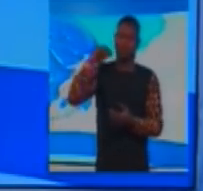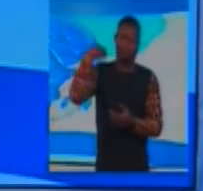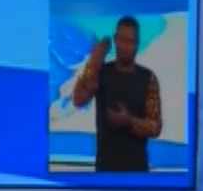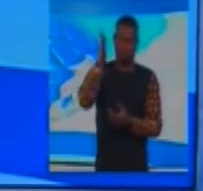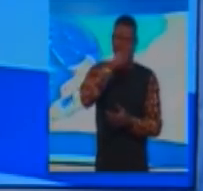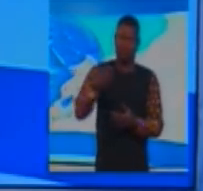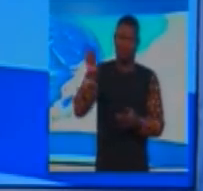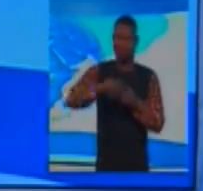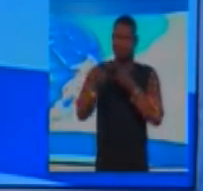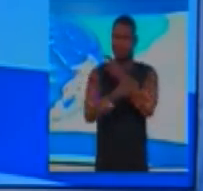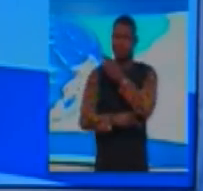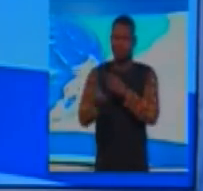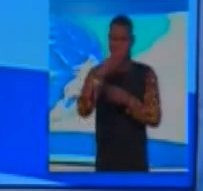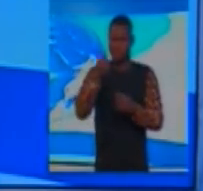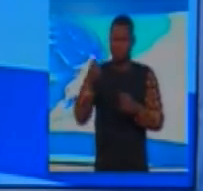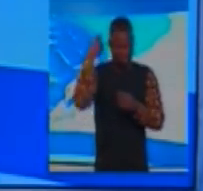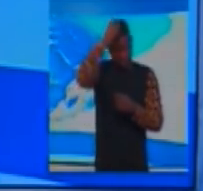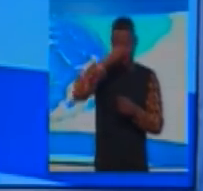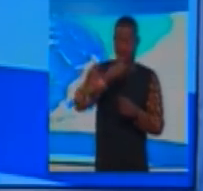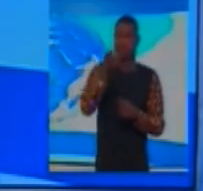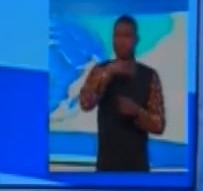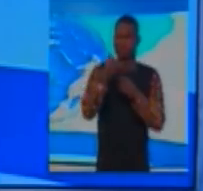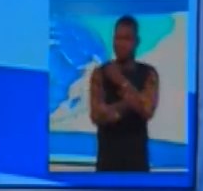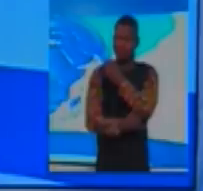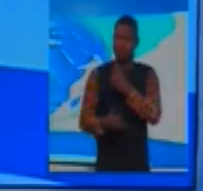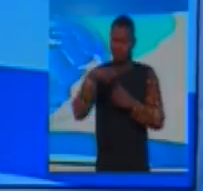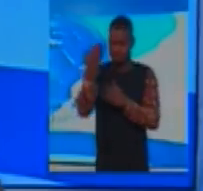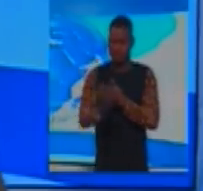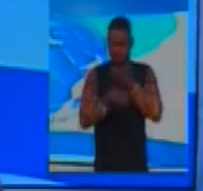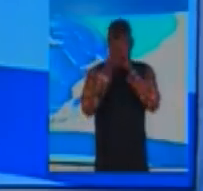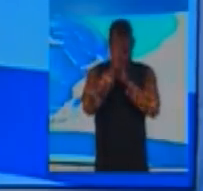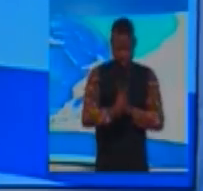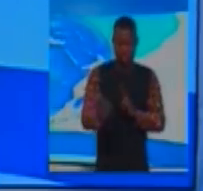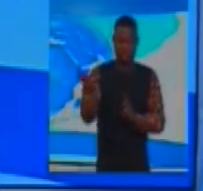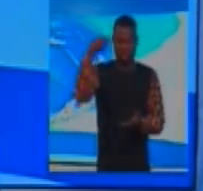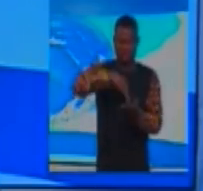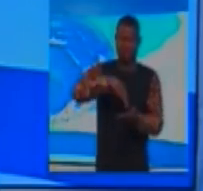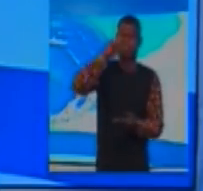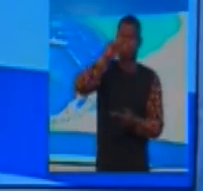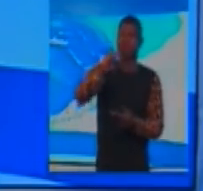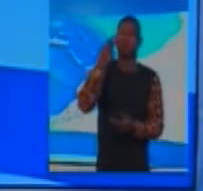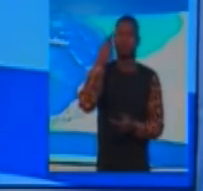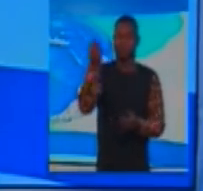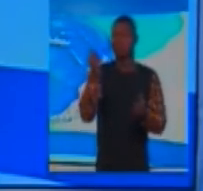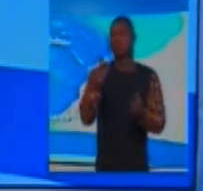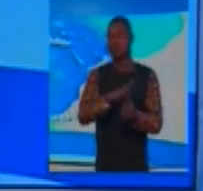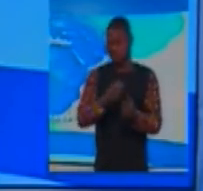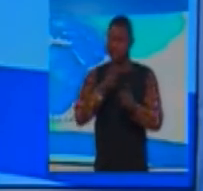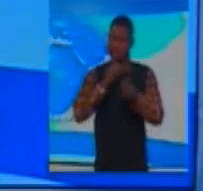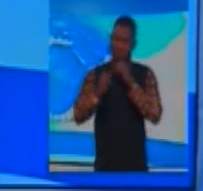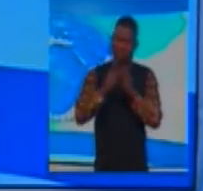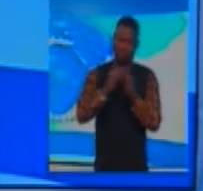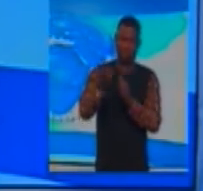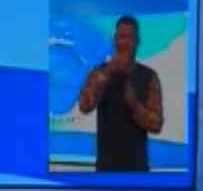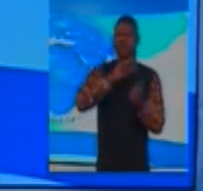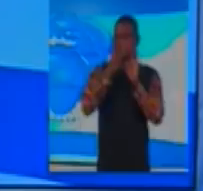l'international, notamment en Turquie, pays invité d'honneur d'ici COTE 2020. Des précisions sont données aux journalistes. Nous suivons le